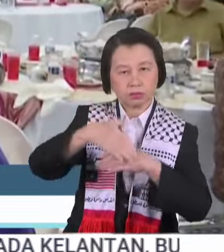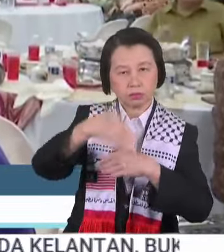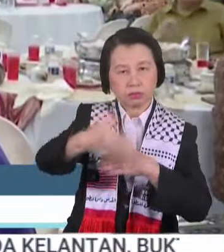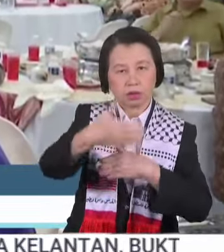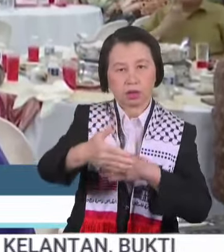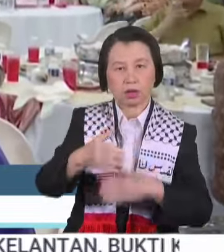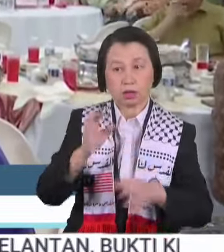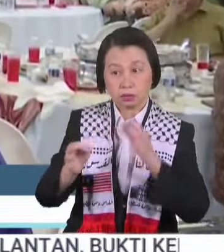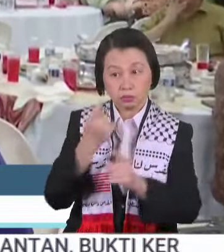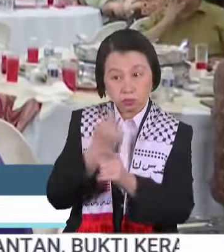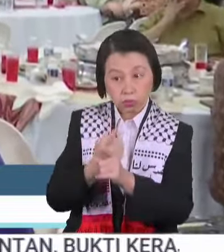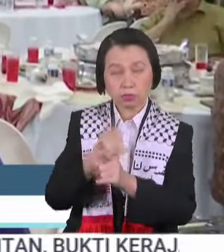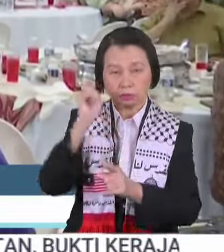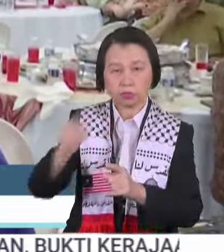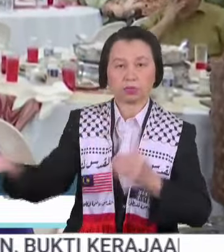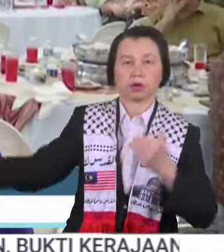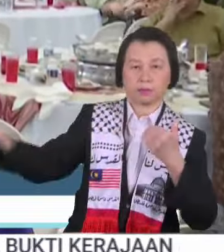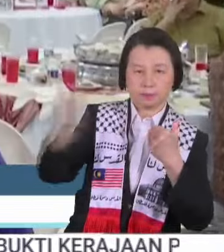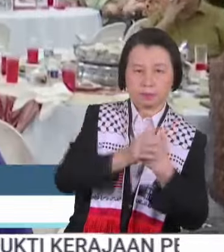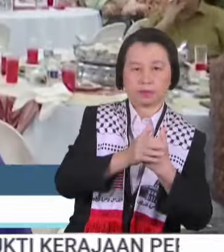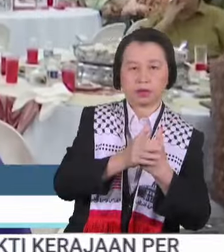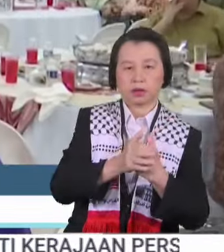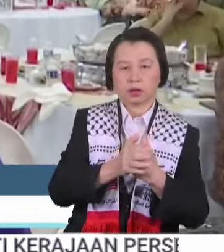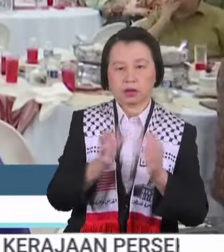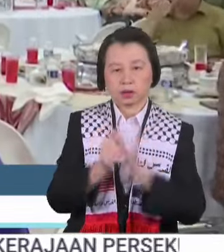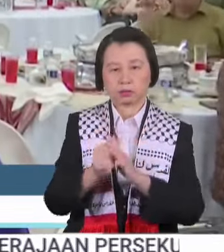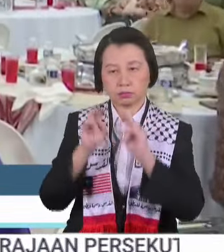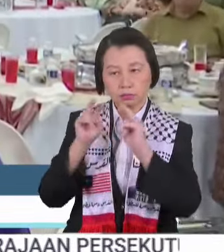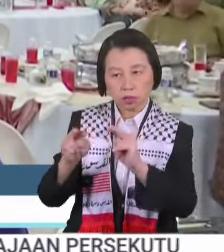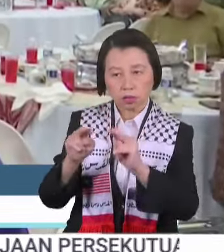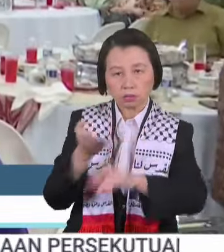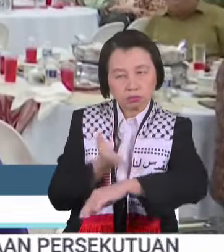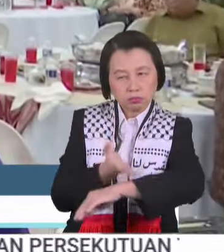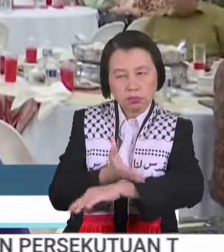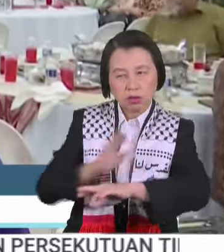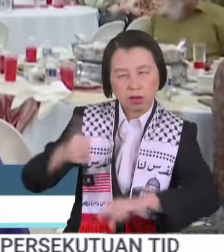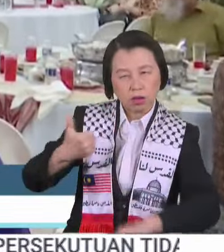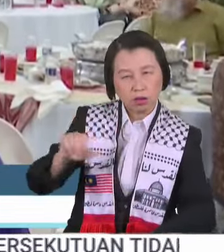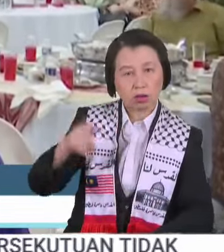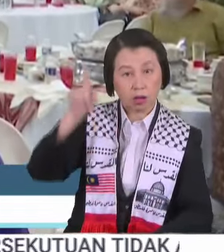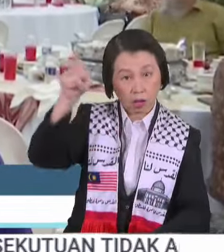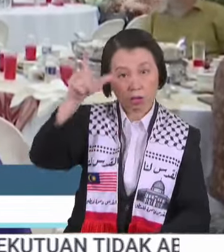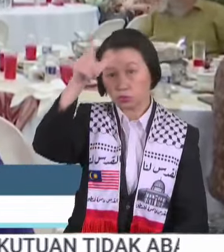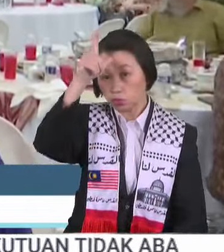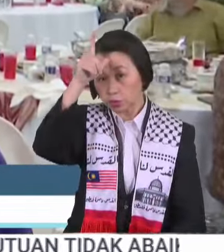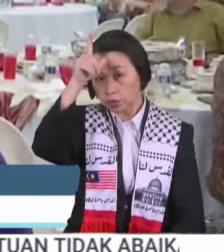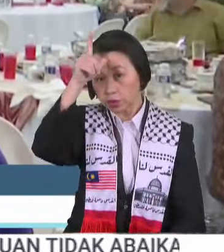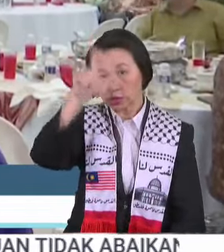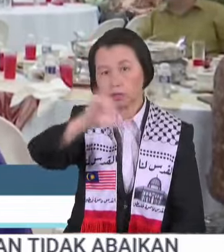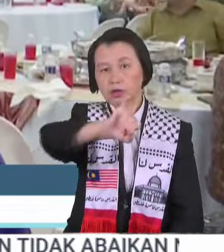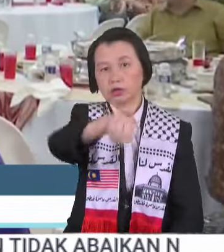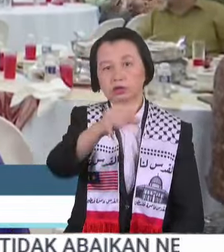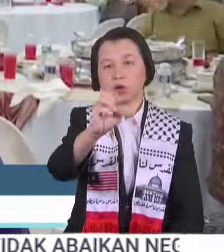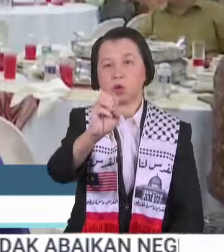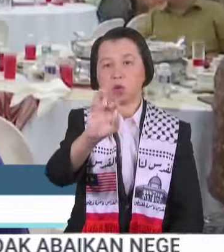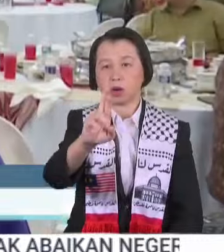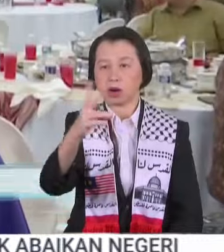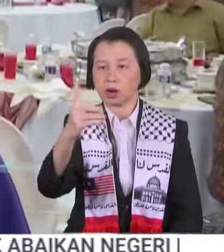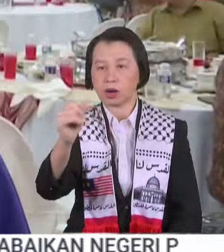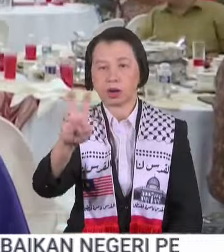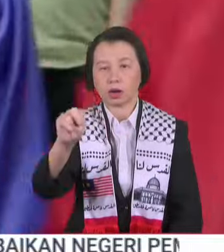membawa mereka balik. Tapi kita akan update kemas kini apa juga perkembangan yang ada mengenai krisis yang berlaku